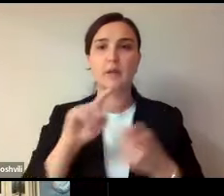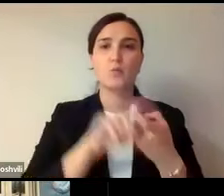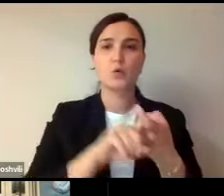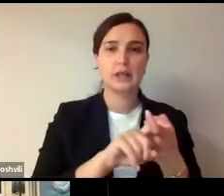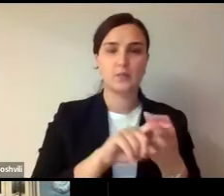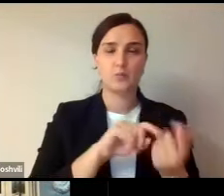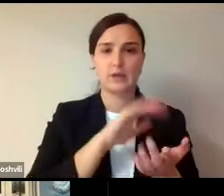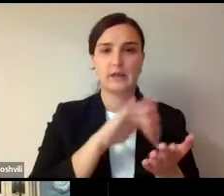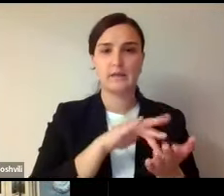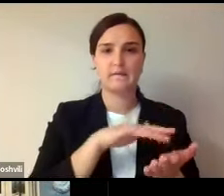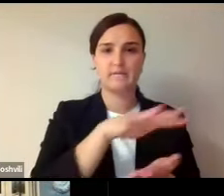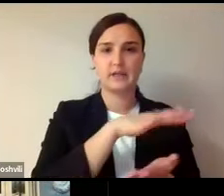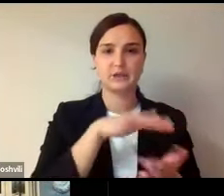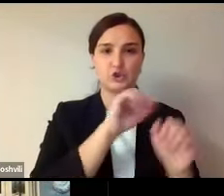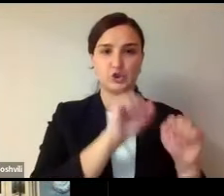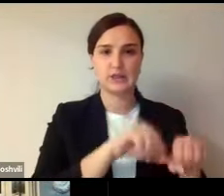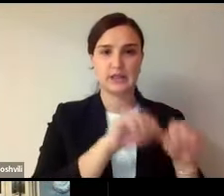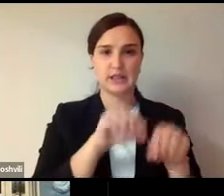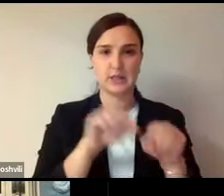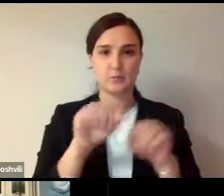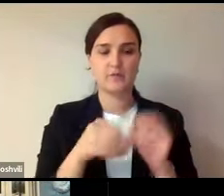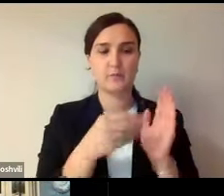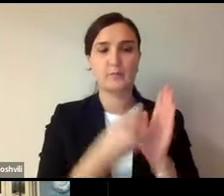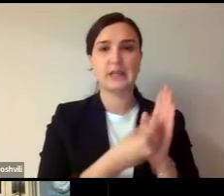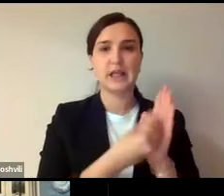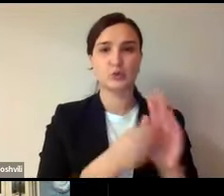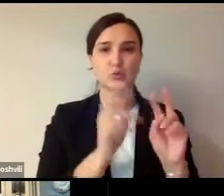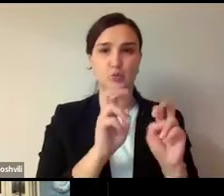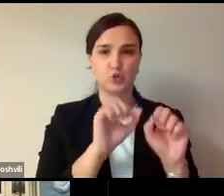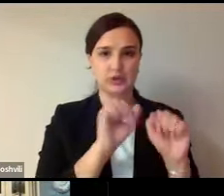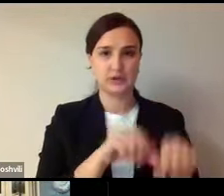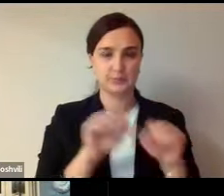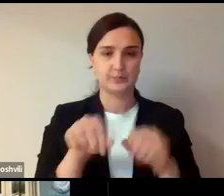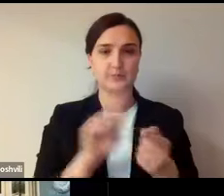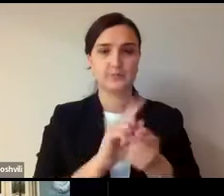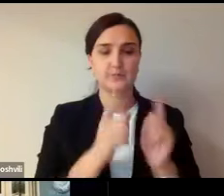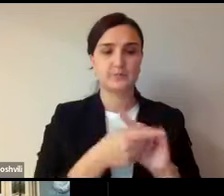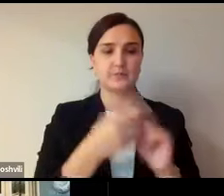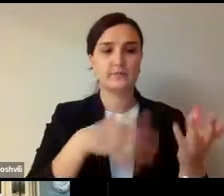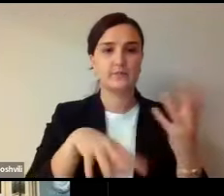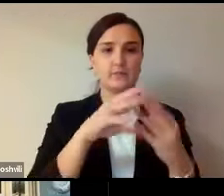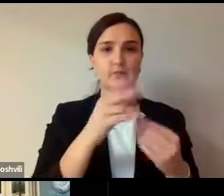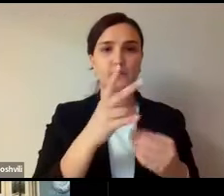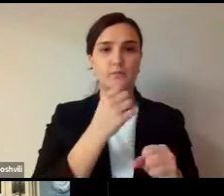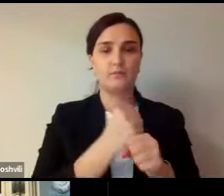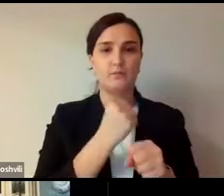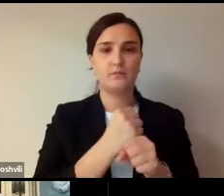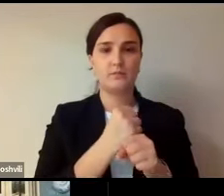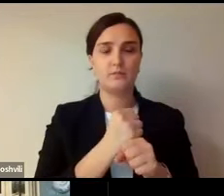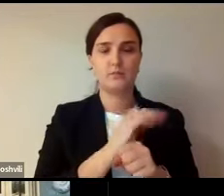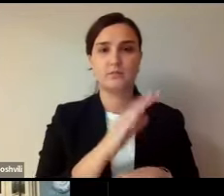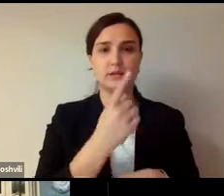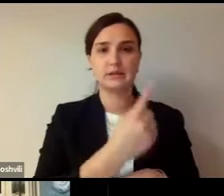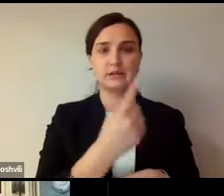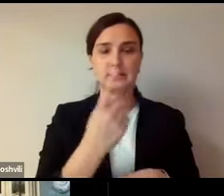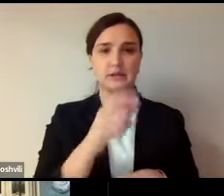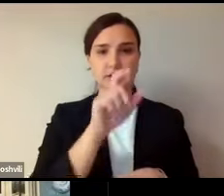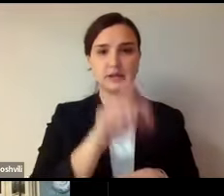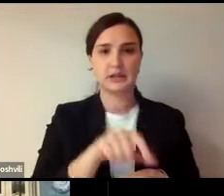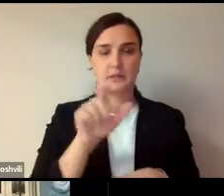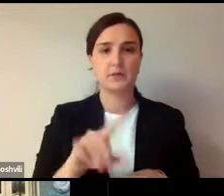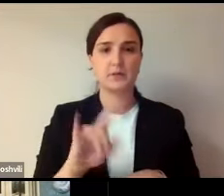ქვეყნის შესაძლებლობებზე, ფინანსურ შესაძლებლობებზე. არამედ ყველაფერი უნდა გაკეთდეს იმისთვის, რომ არც ერთი ადამიანი,